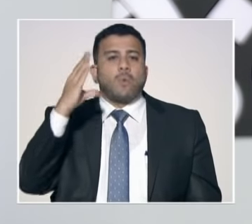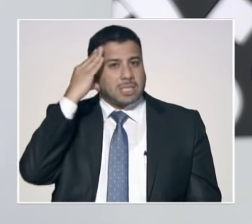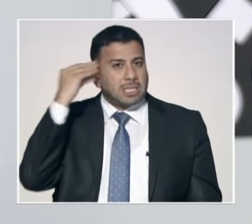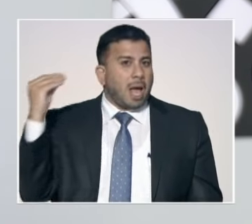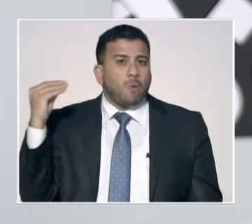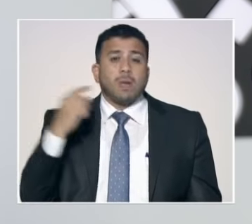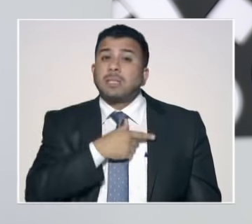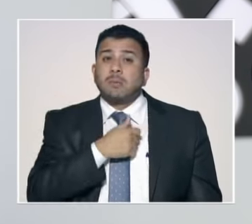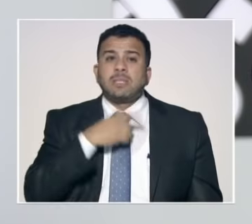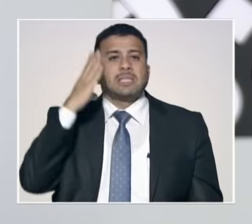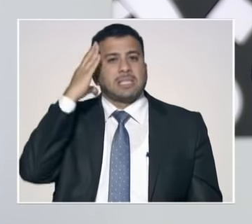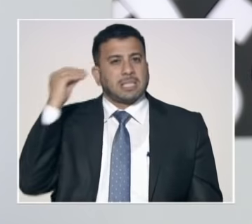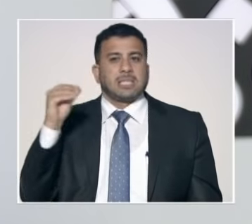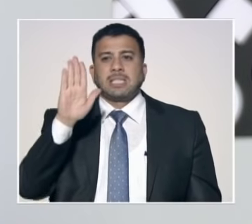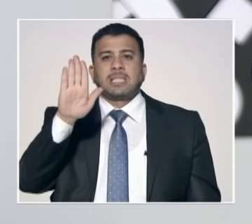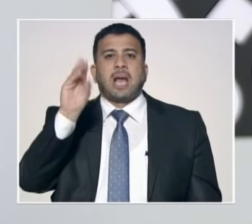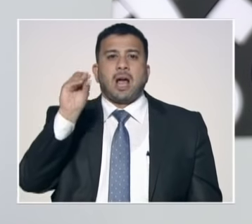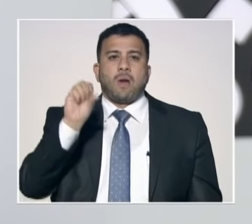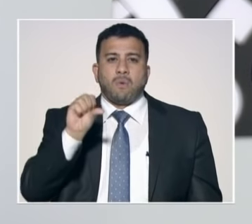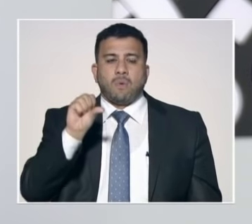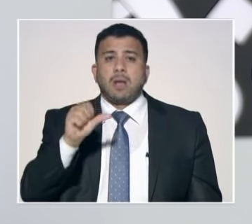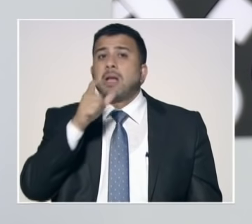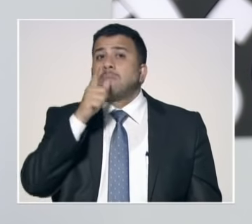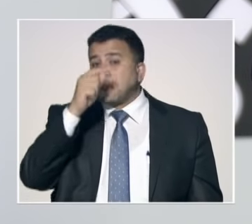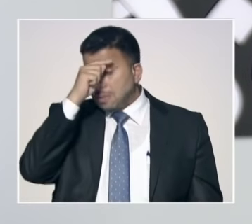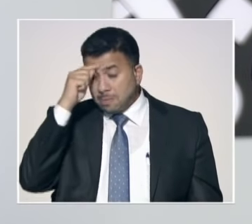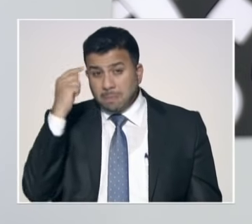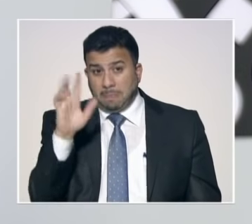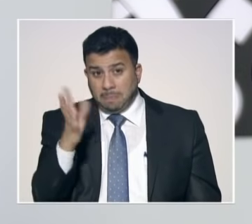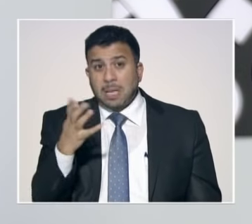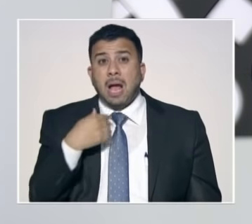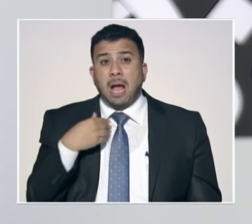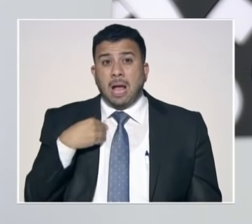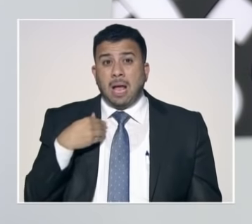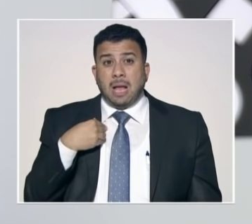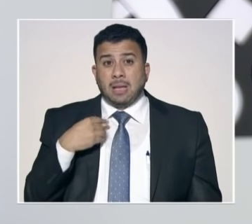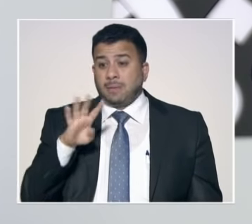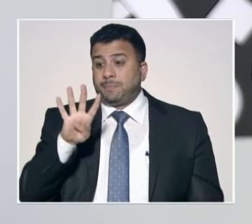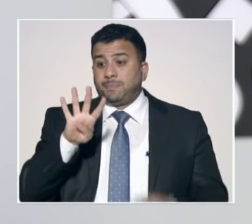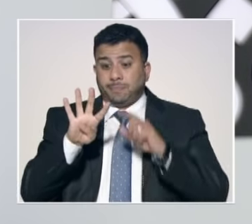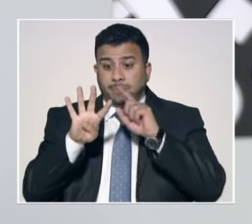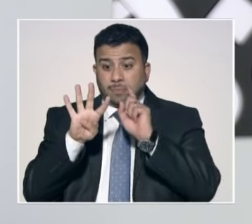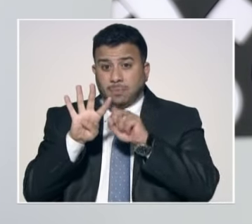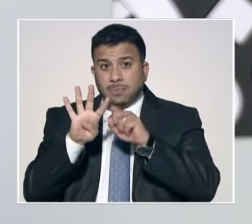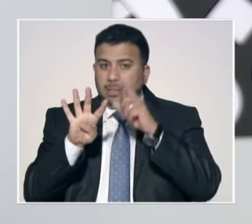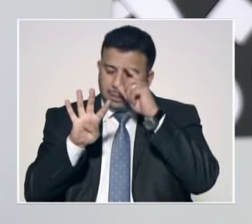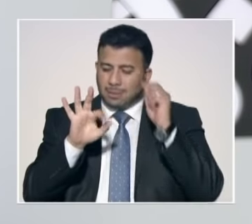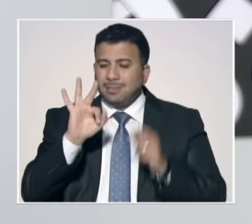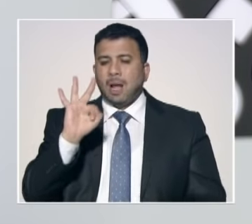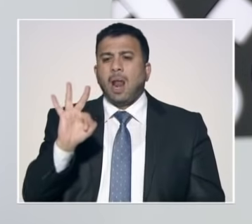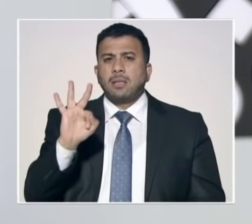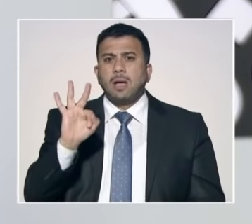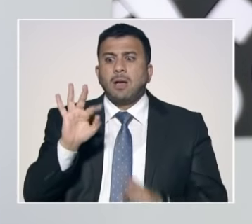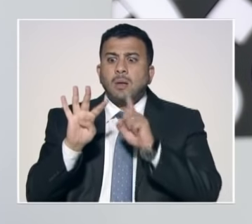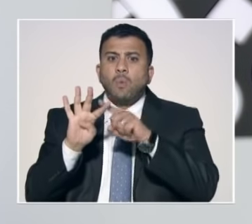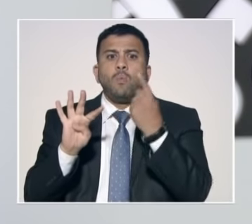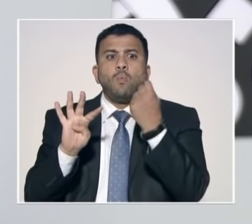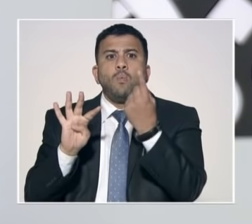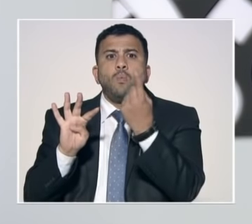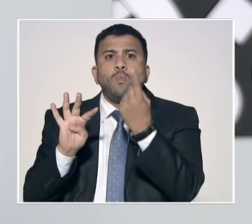السهو. وأما إذا نسي ركنا وفات محله ولم يرجع إليه، فإنه